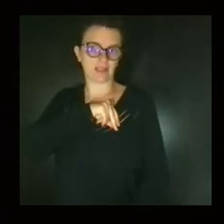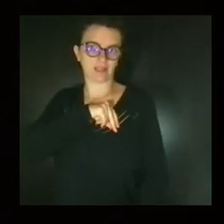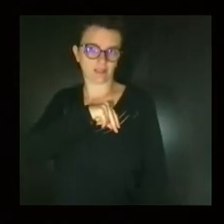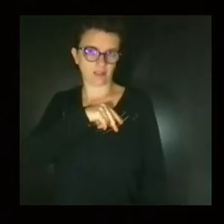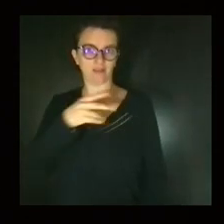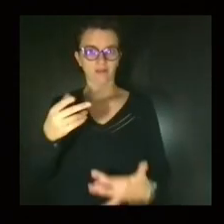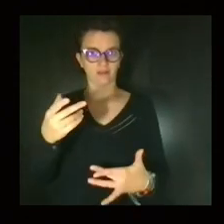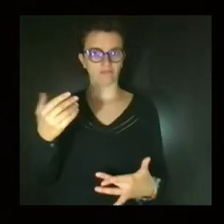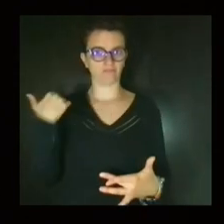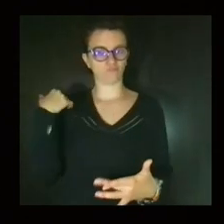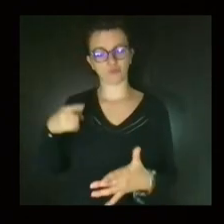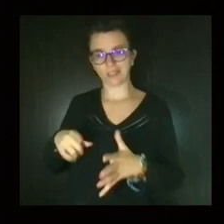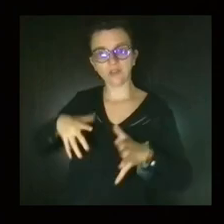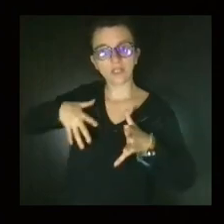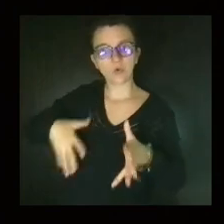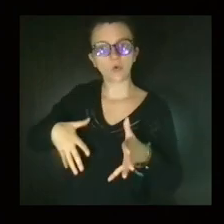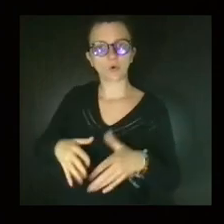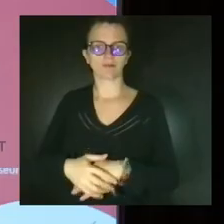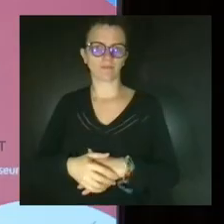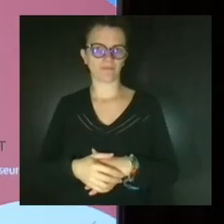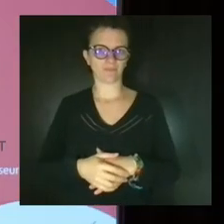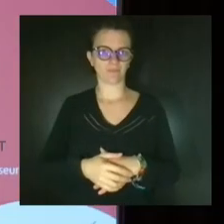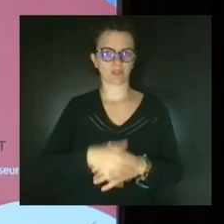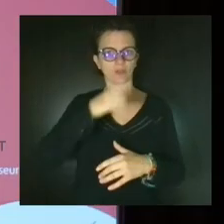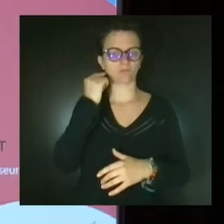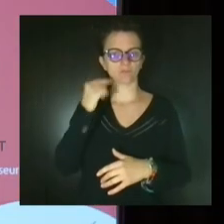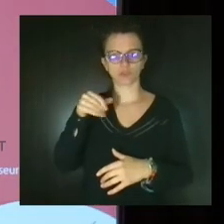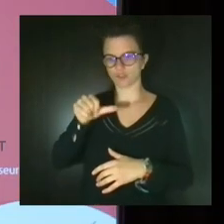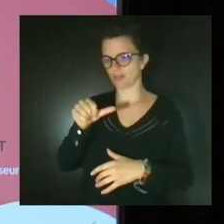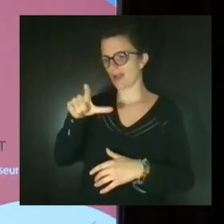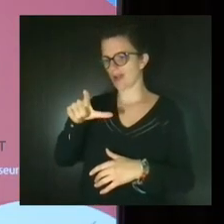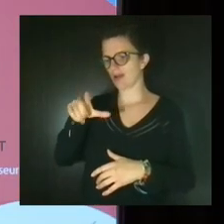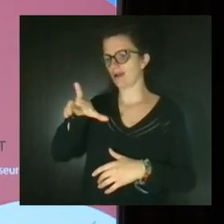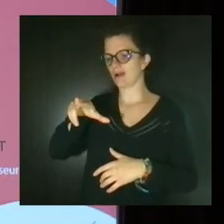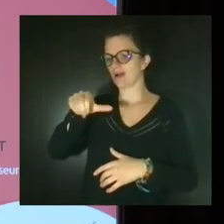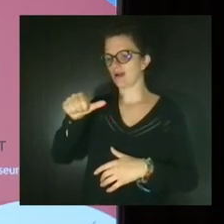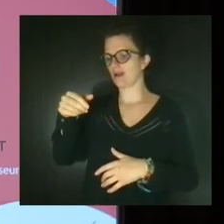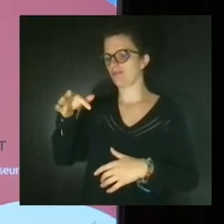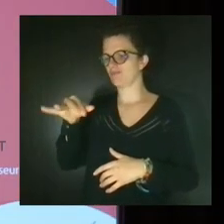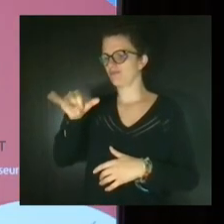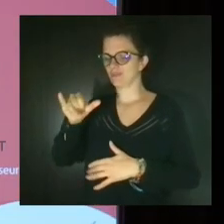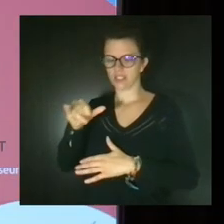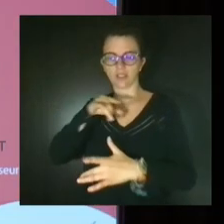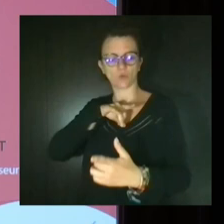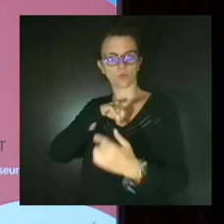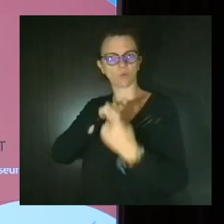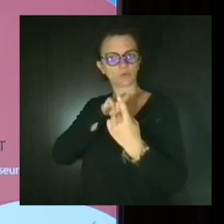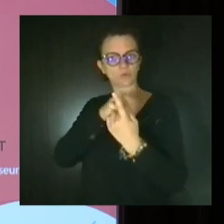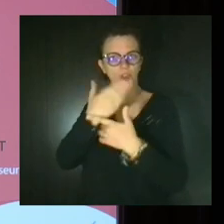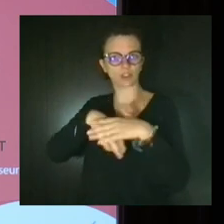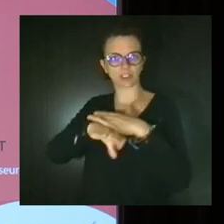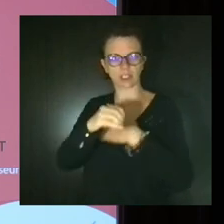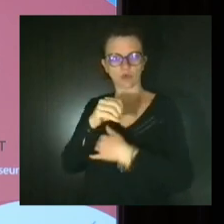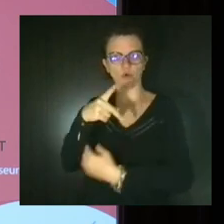depuis qu'il court. Monsieur Mounir Al-Rafi, qui est consultant auprès d'Opus Technologies et qui nous parlera de son